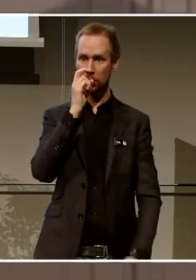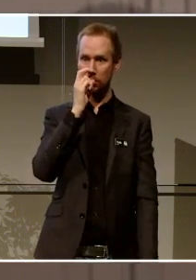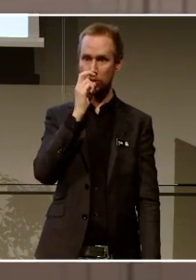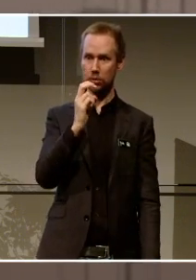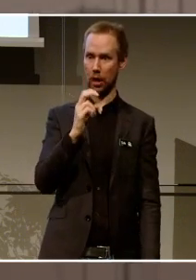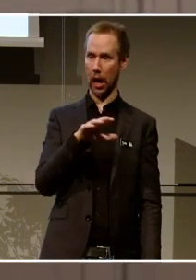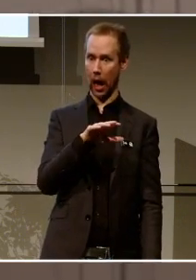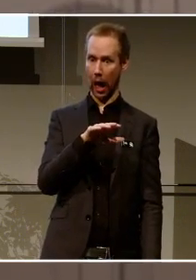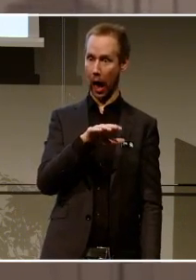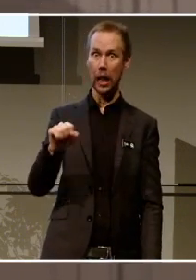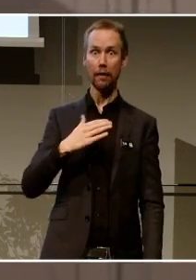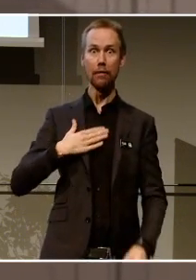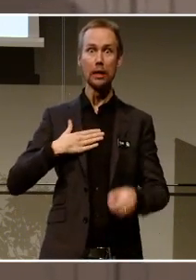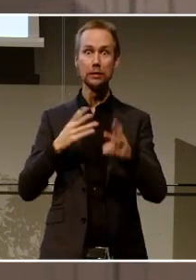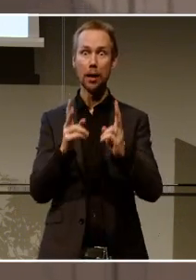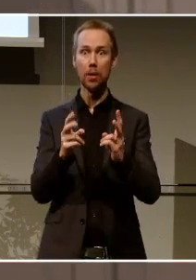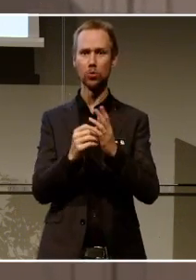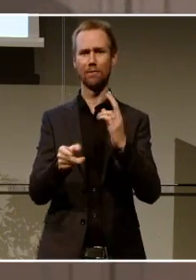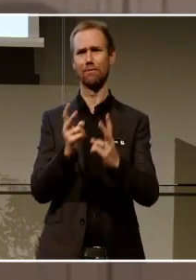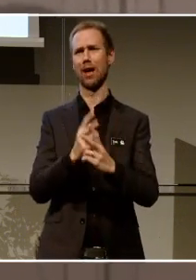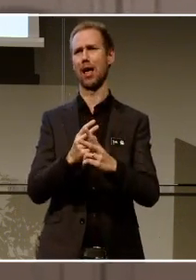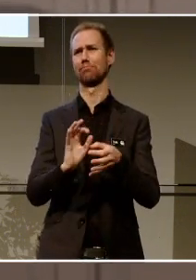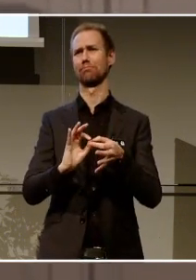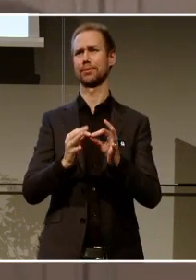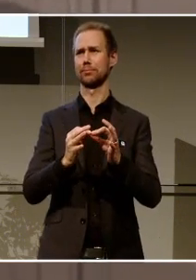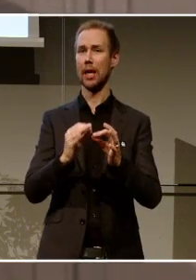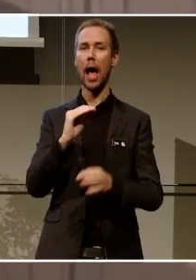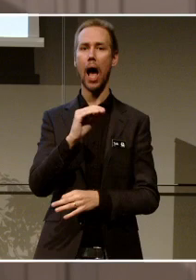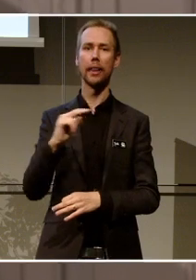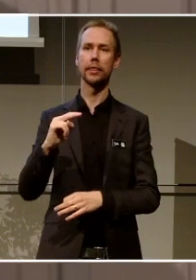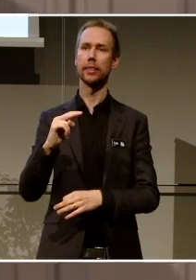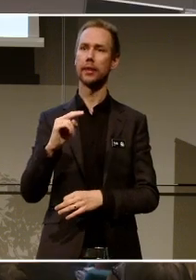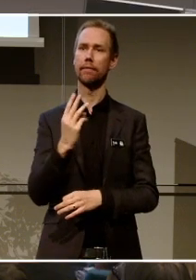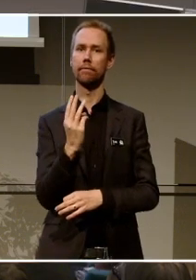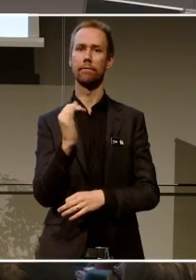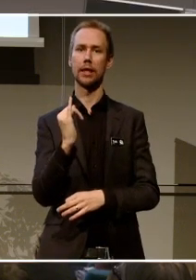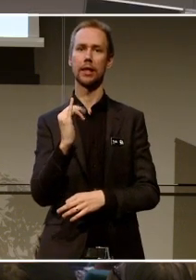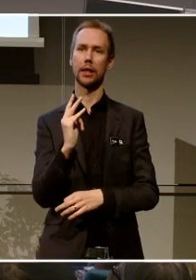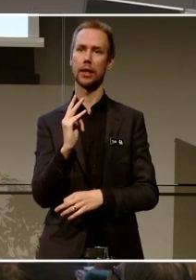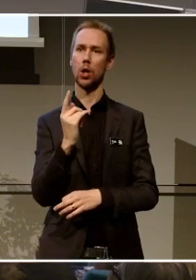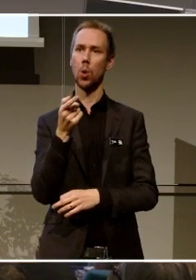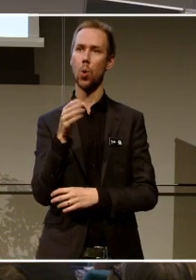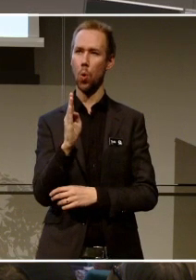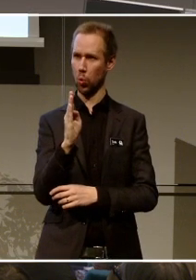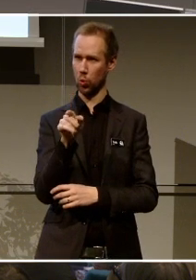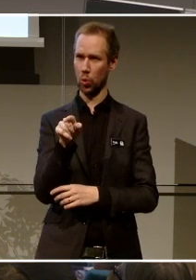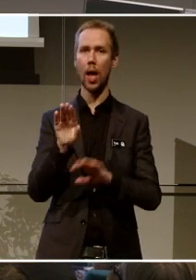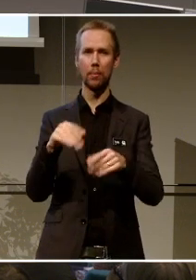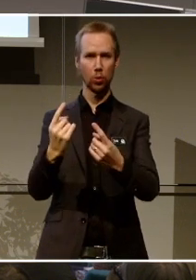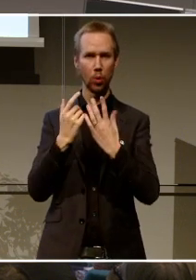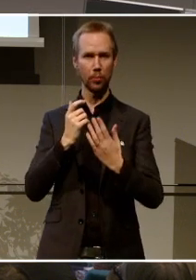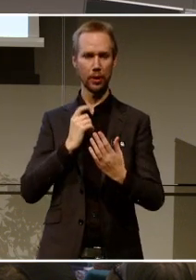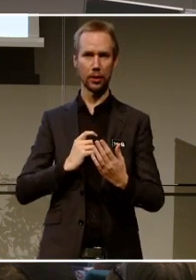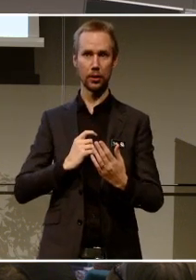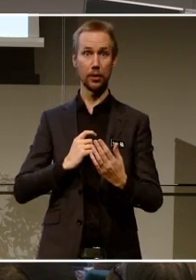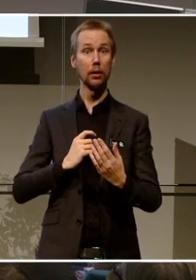mycket enklare. Ja, Ann har berättat för mig här. Ann Wiklund som jobbar med de här frågorna. En jätteduktig person. Berättade just att